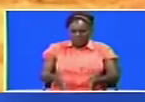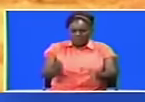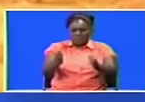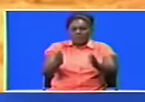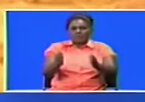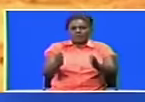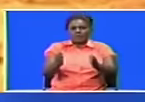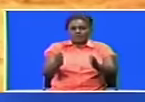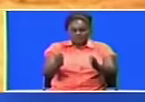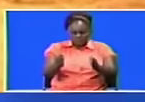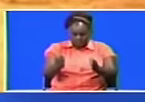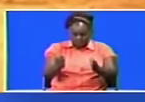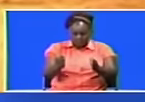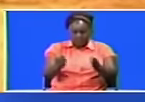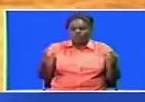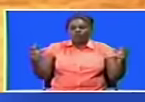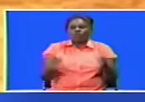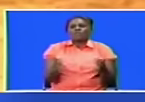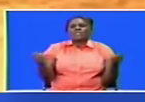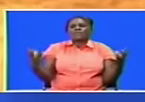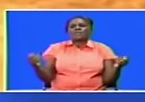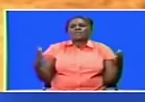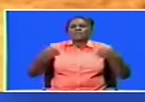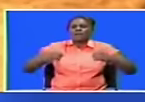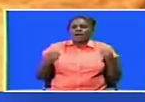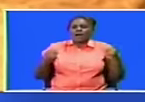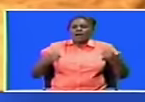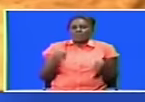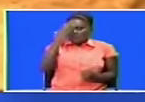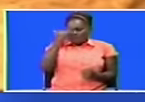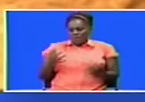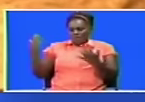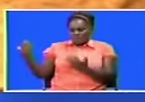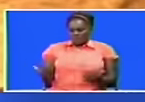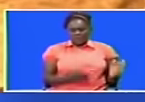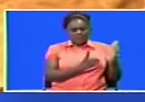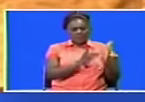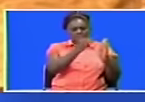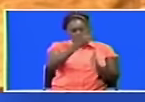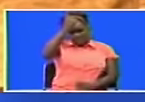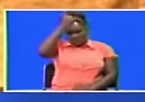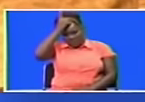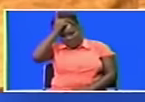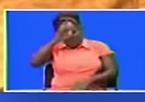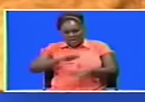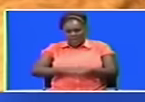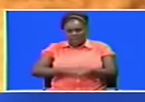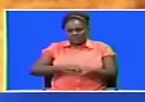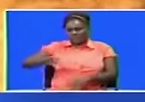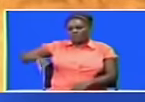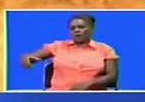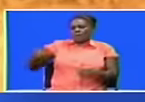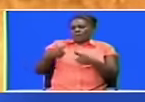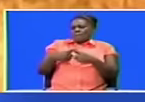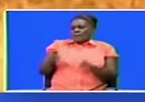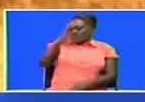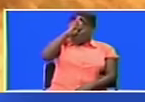barabara sw ambo waki wengihuur kwa sabu hula Mao viini nakatika seu miji Lak